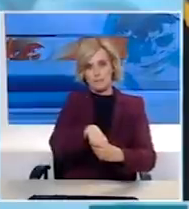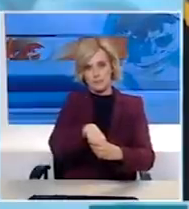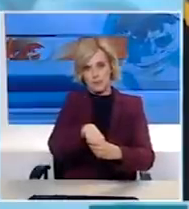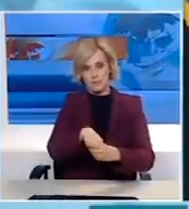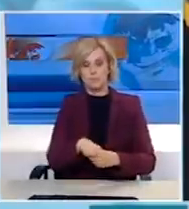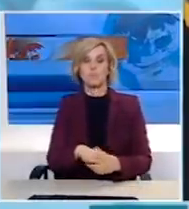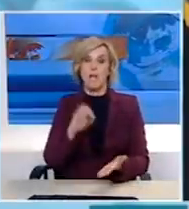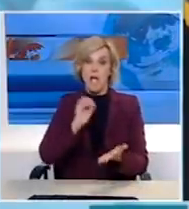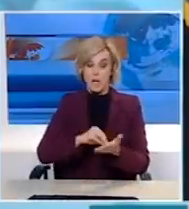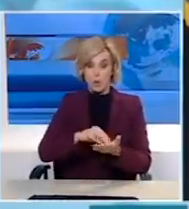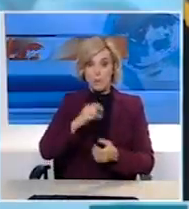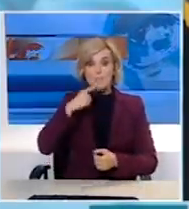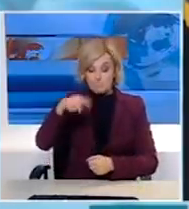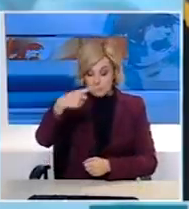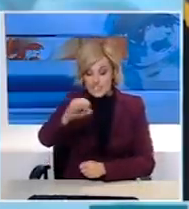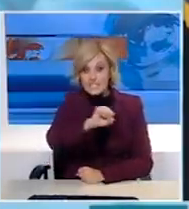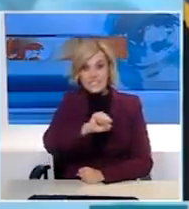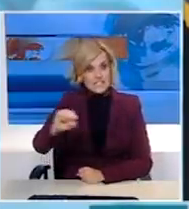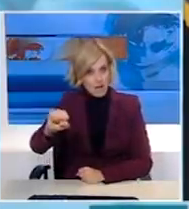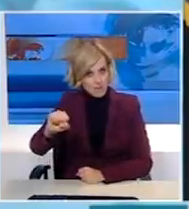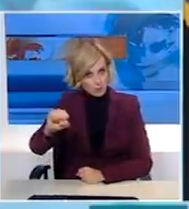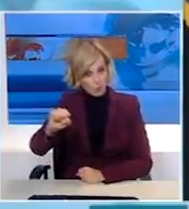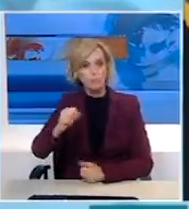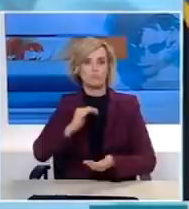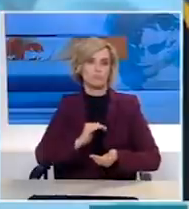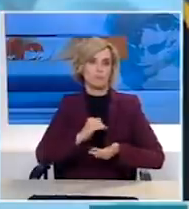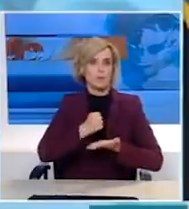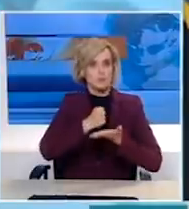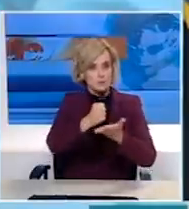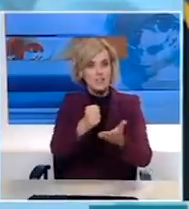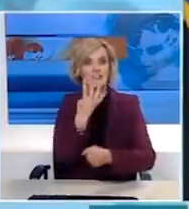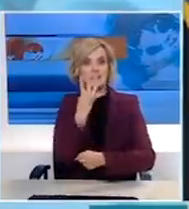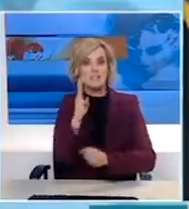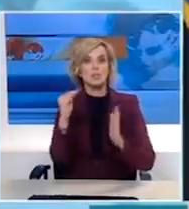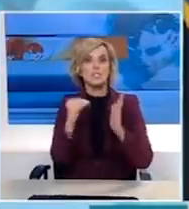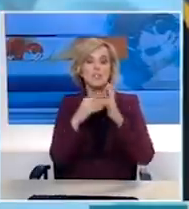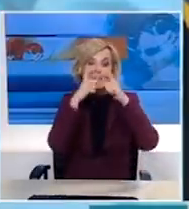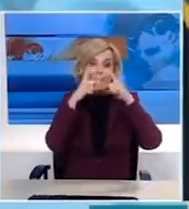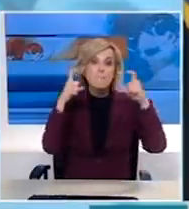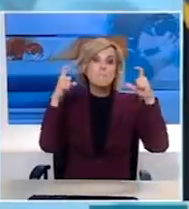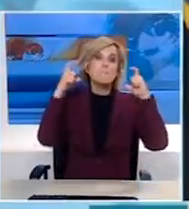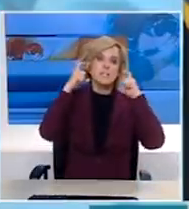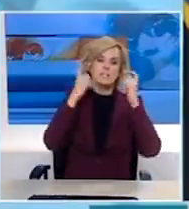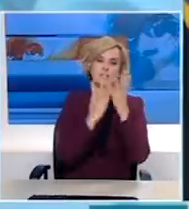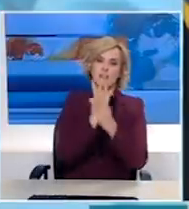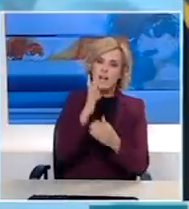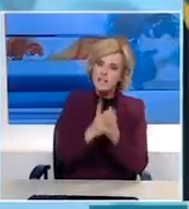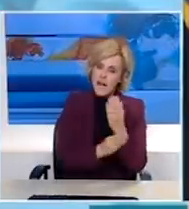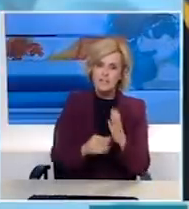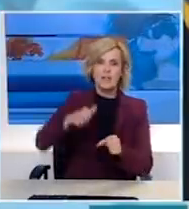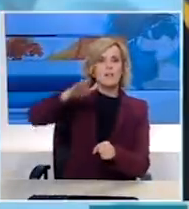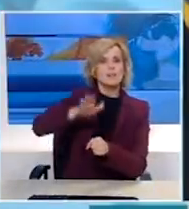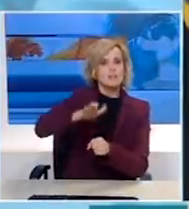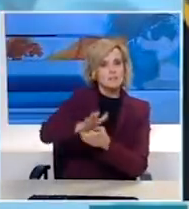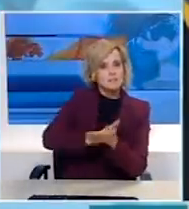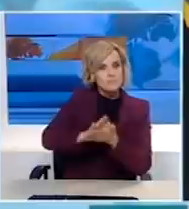σας ενημερώνω ότι από το Σάββατο έχουν παραδοθεί στην Κεντρική Ένωση Δήμων Ελλάδος 400.000 μάσκες και λοιπά μέσα ατομικής προστασίας για τις ανάγκες